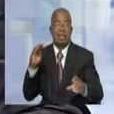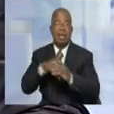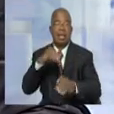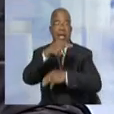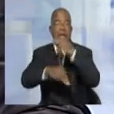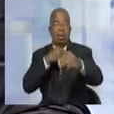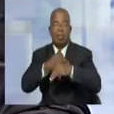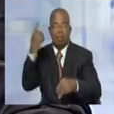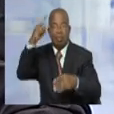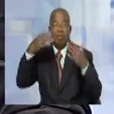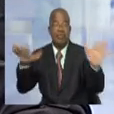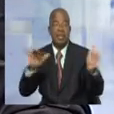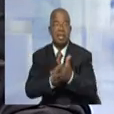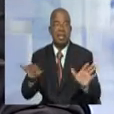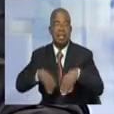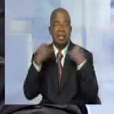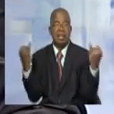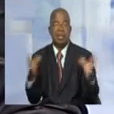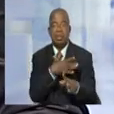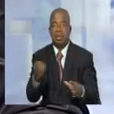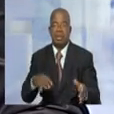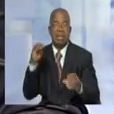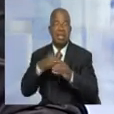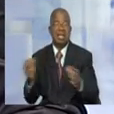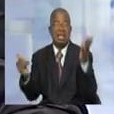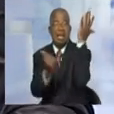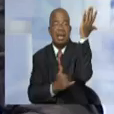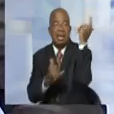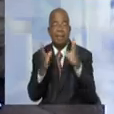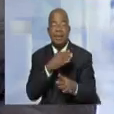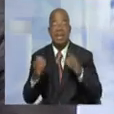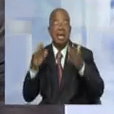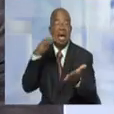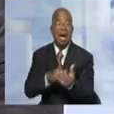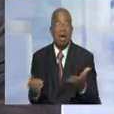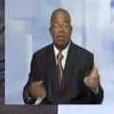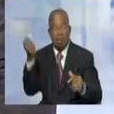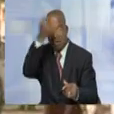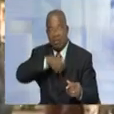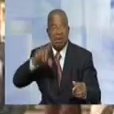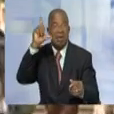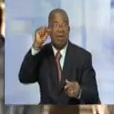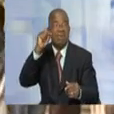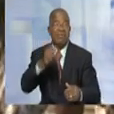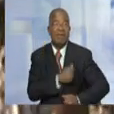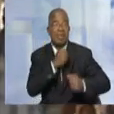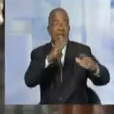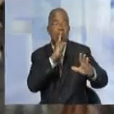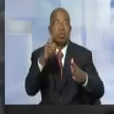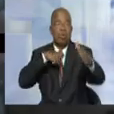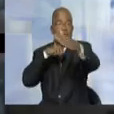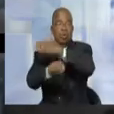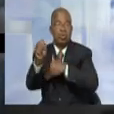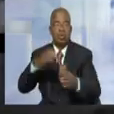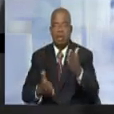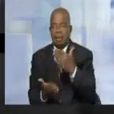pour terminer cette édition. Commençons par l'Afghanistan, où 20 soldats ont été tués par des talibans. Les talibans